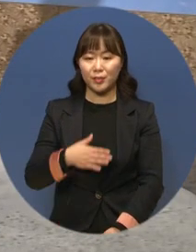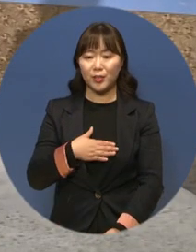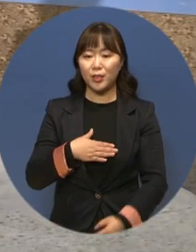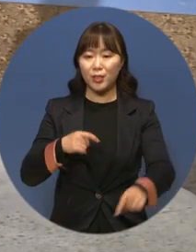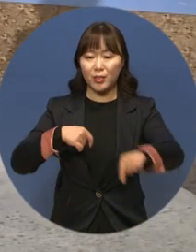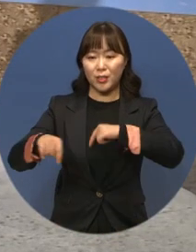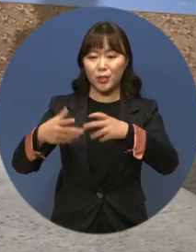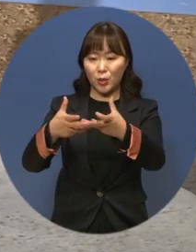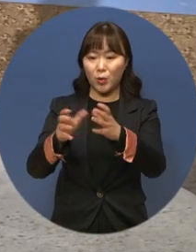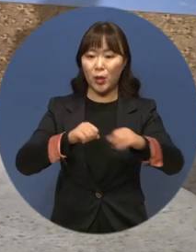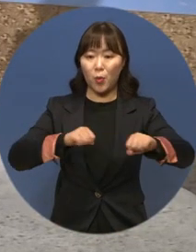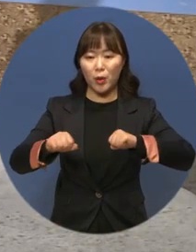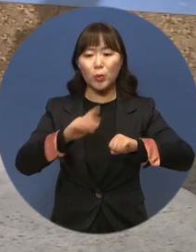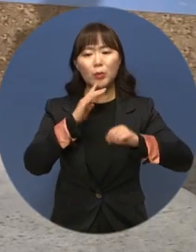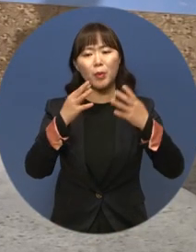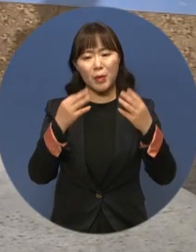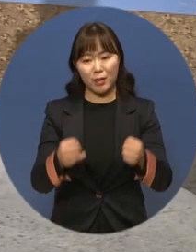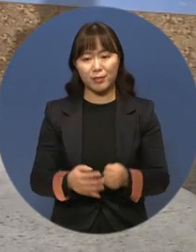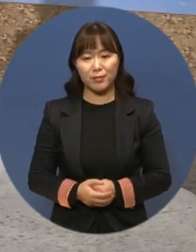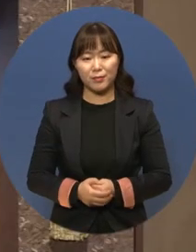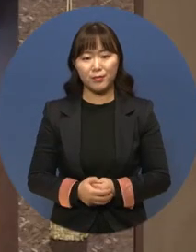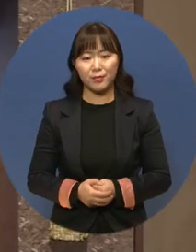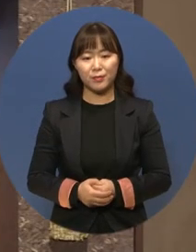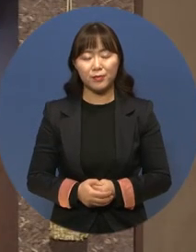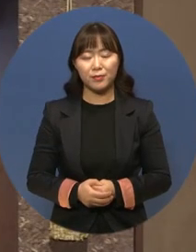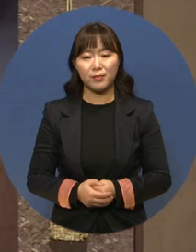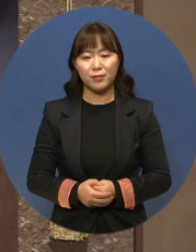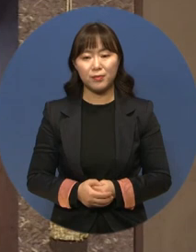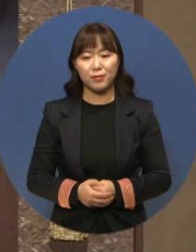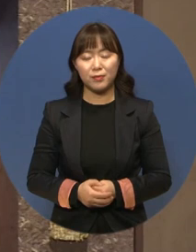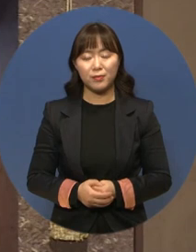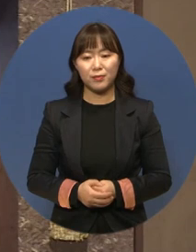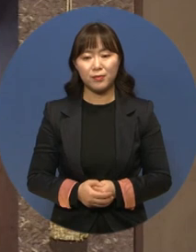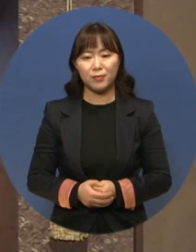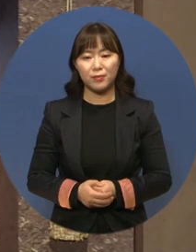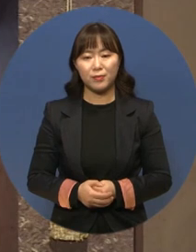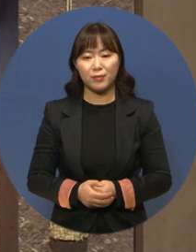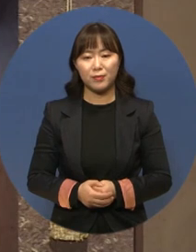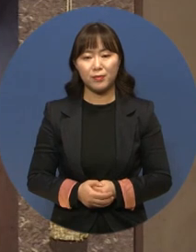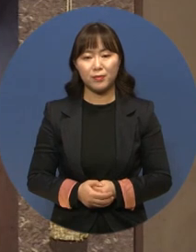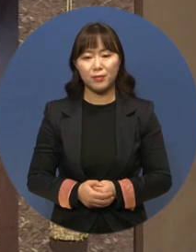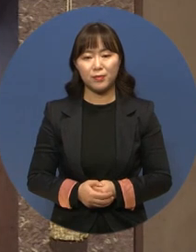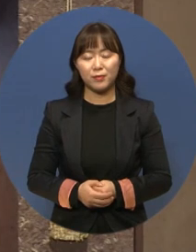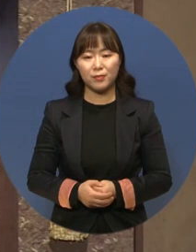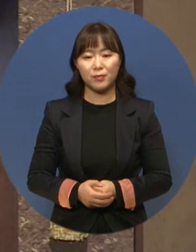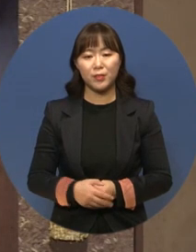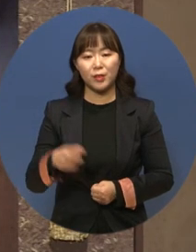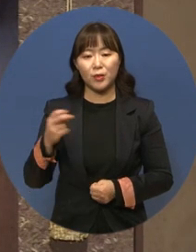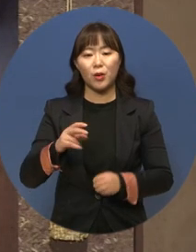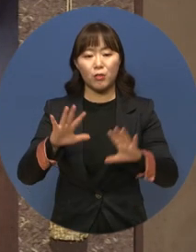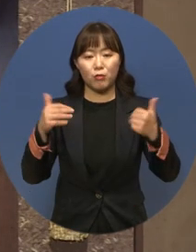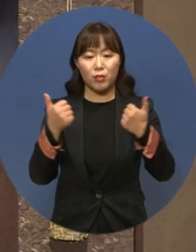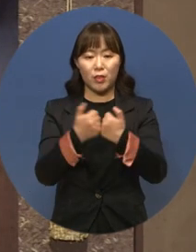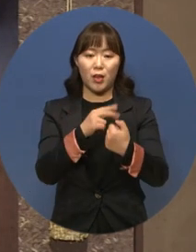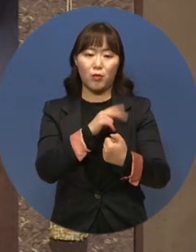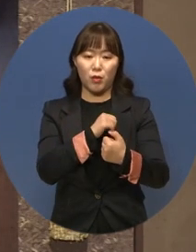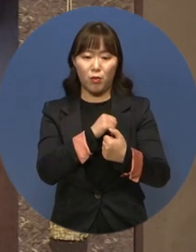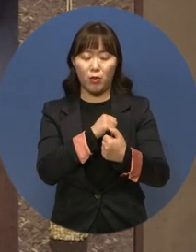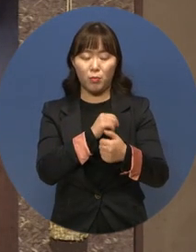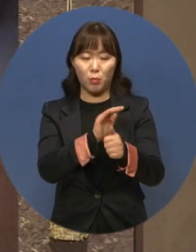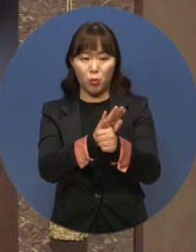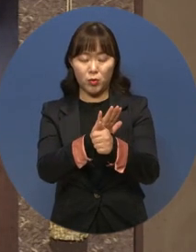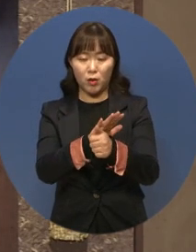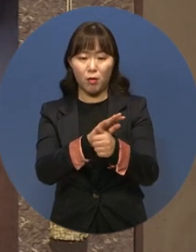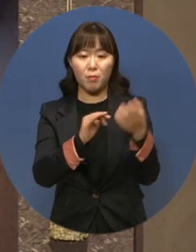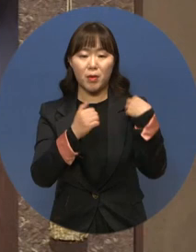정당 활동을 상당히 많이 했어요. 아. 네. 그래서 그리고 이제 국회의원 보좌관도 했고요.